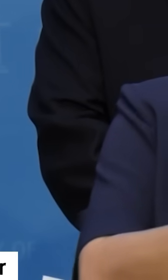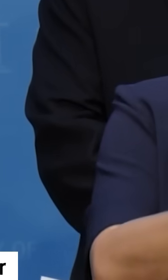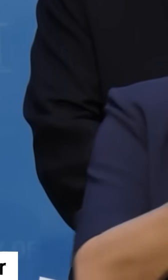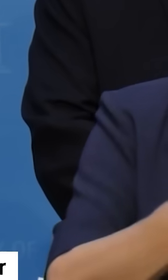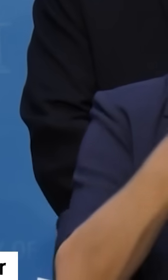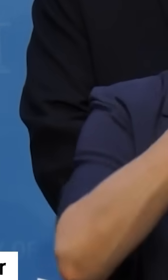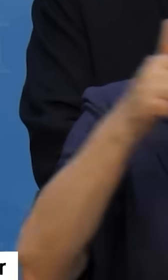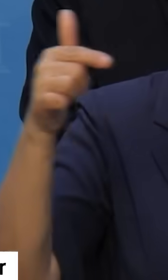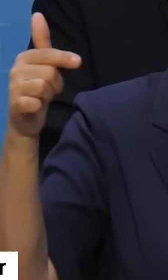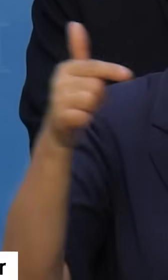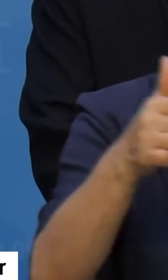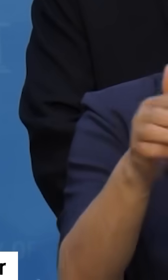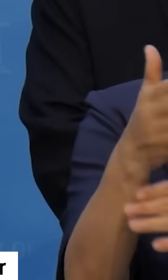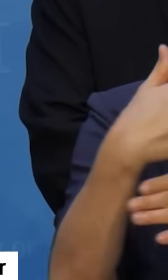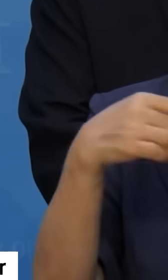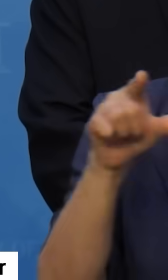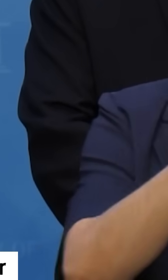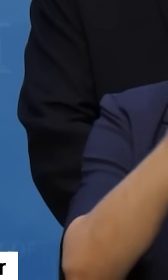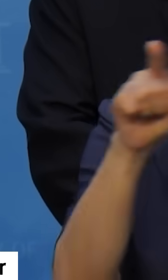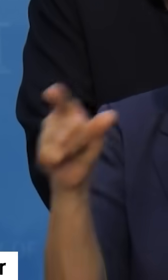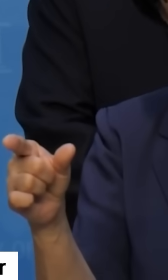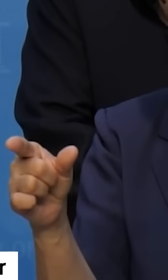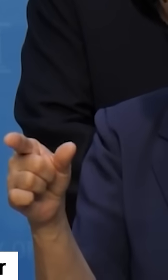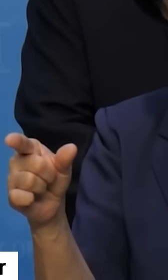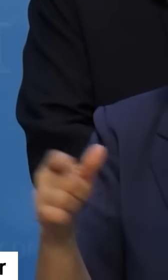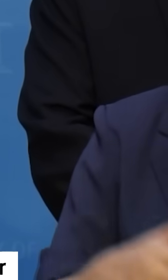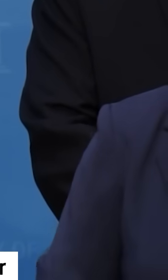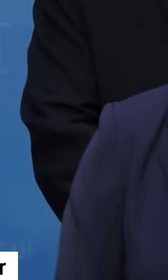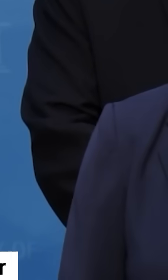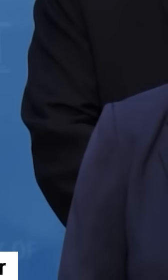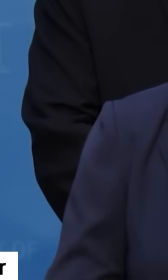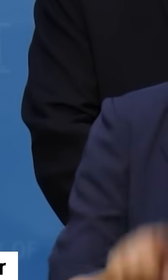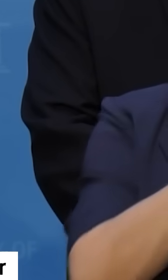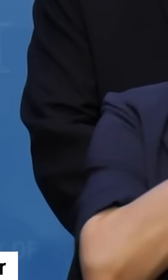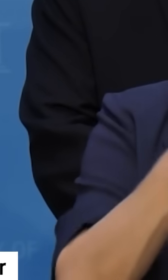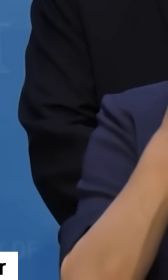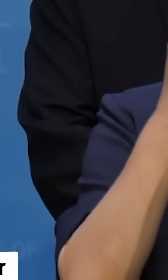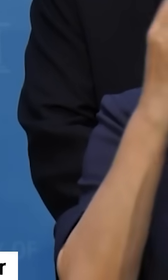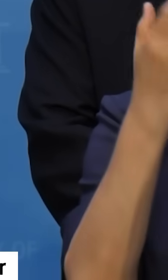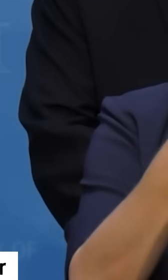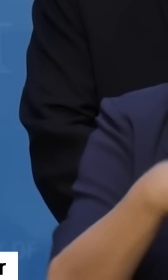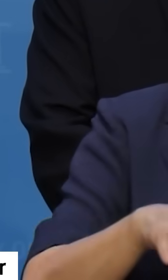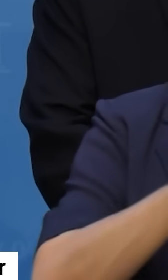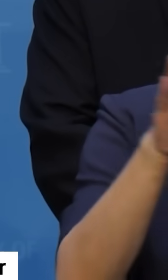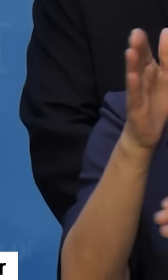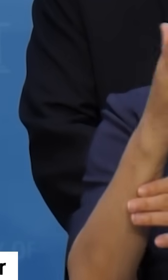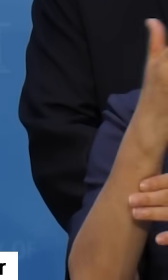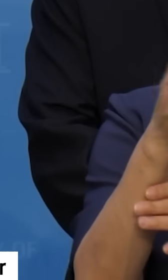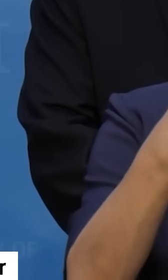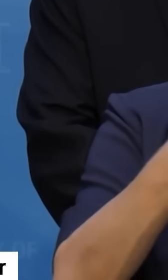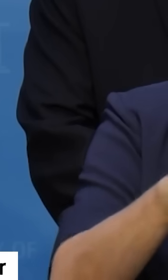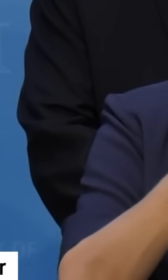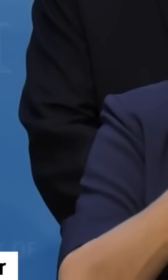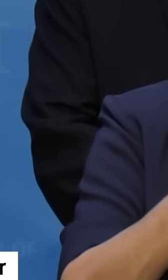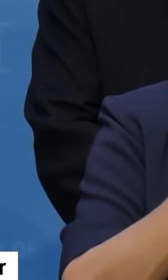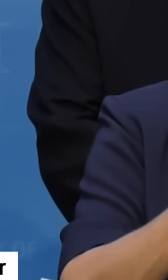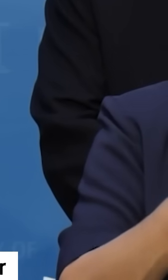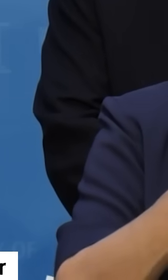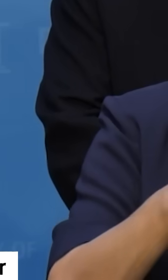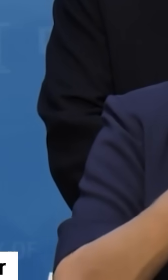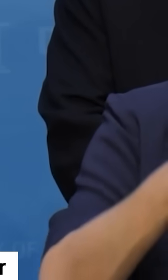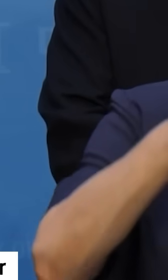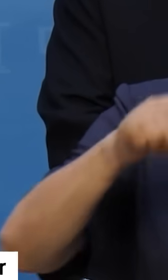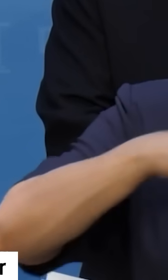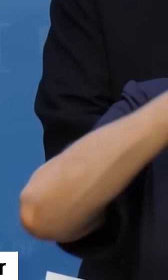손님들은 수산물에 대한 불신을 가지기 시작했고 가장 신선한 우리 바다의 회는 어느새